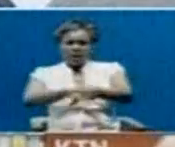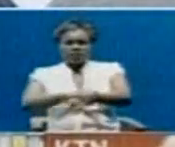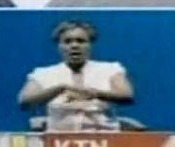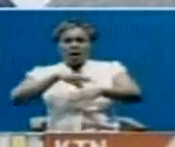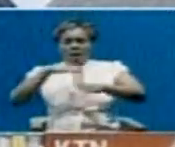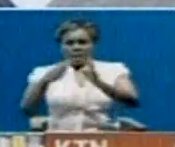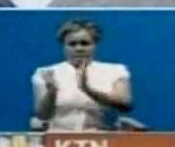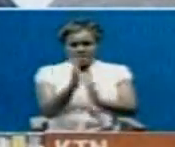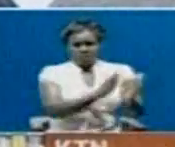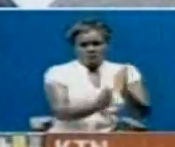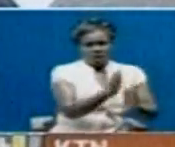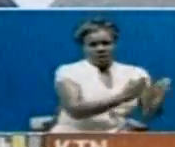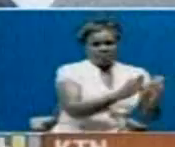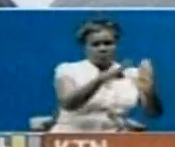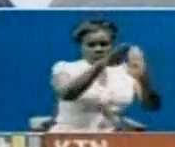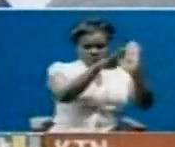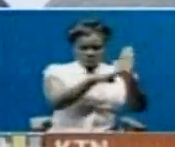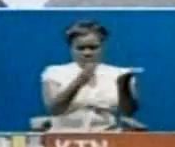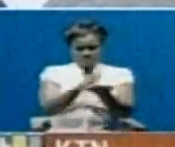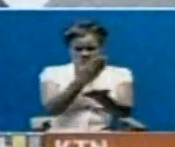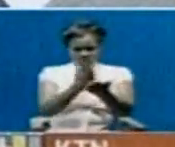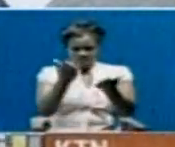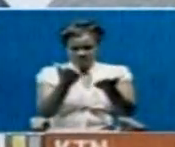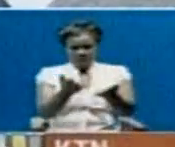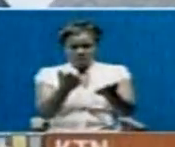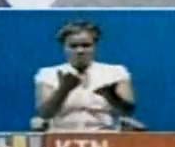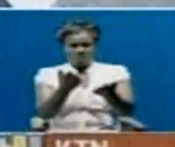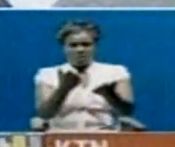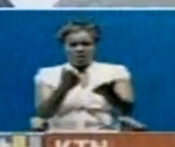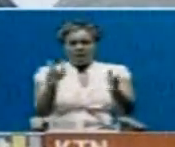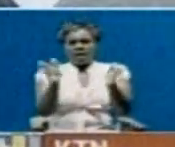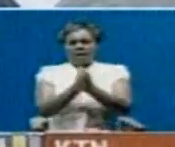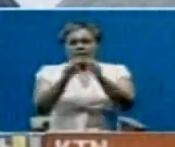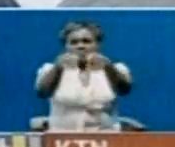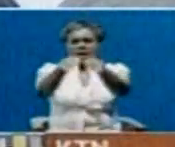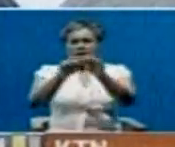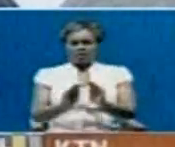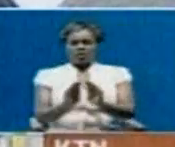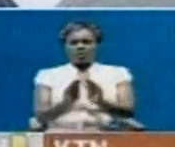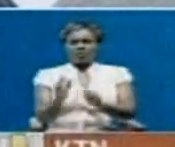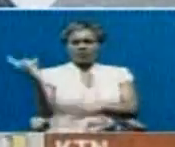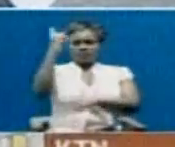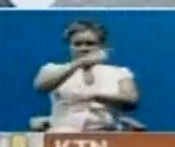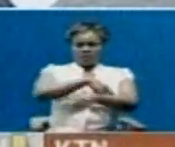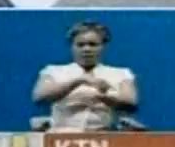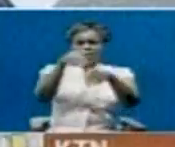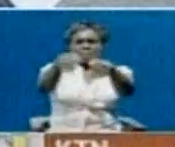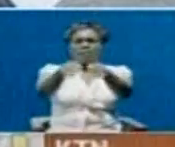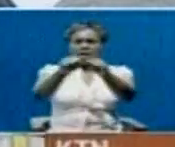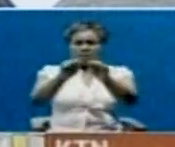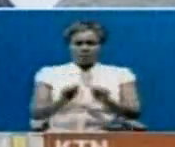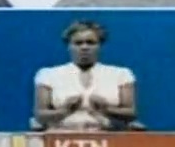the program between now and the burial date. And talking about the burial